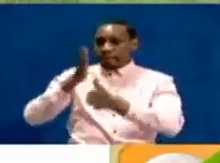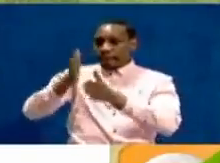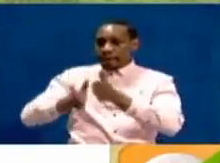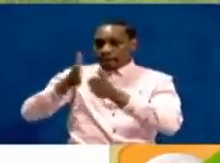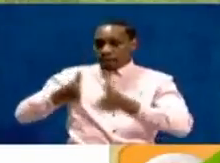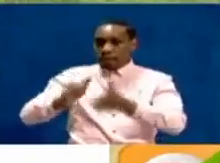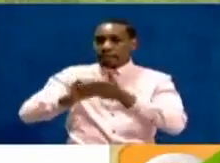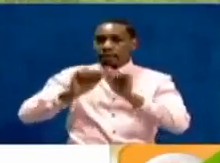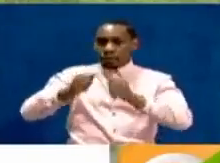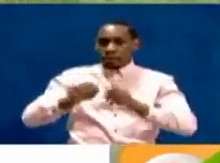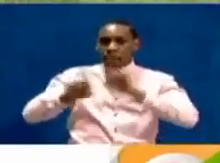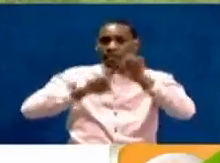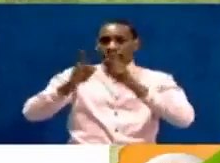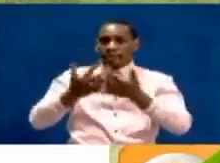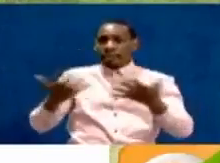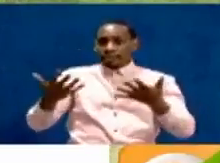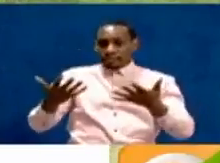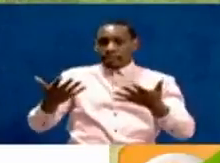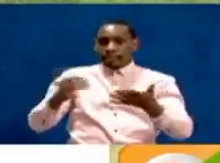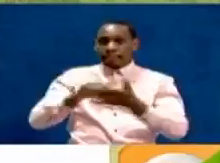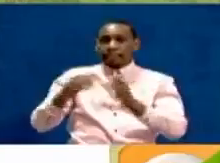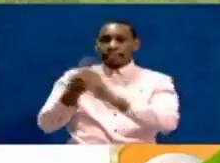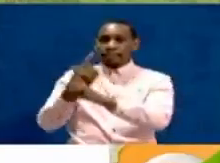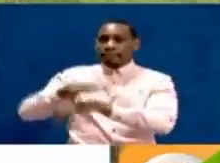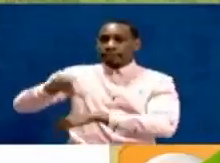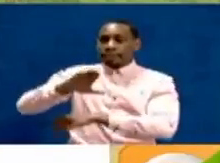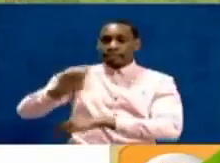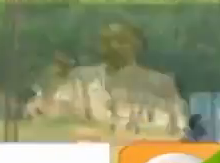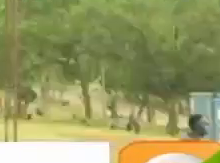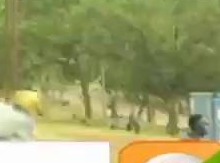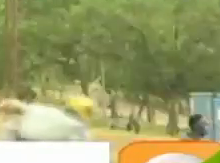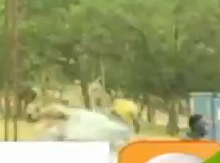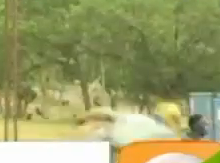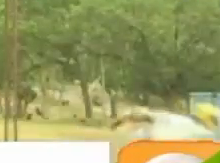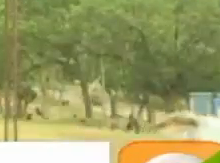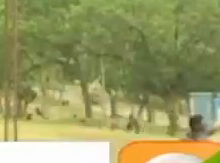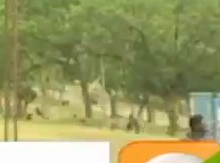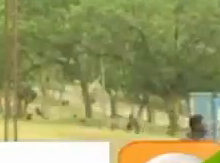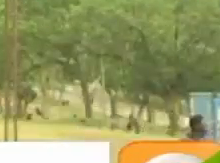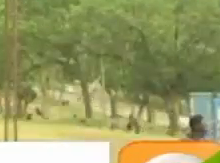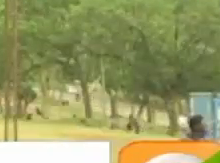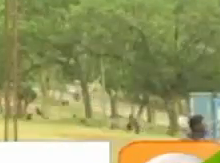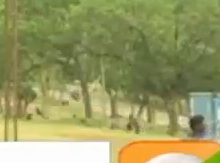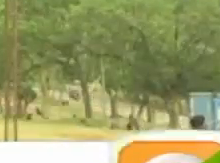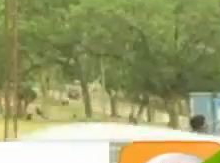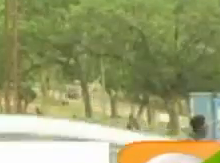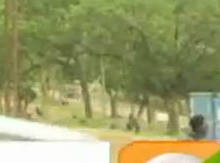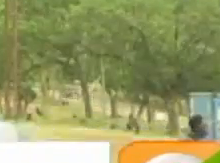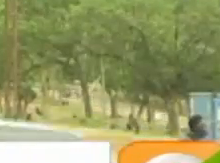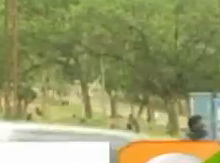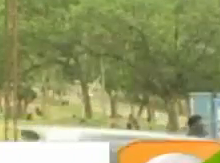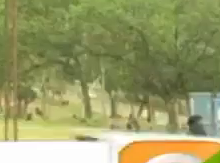ili kuwawezesha kusafirisha mizigo yao katika maeneo tofauti ya taifa hili. Collins